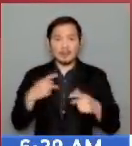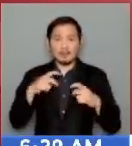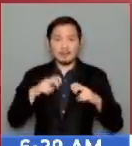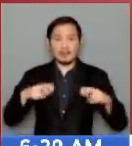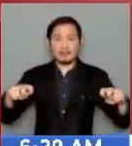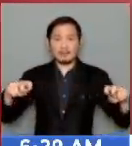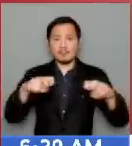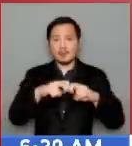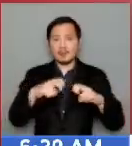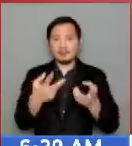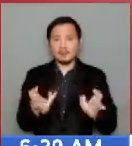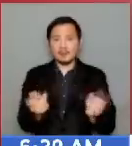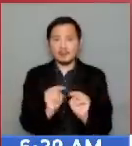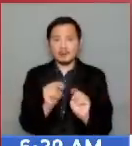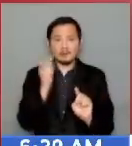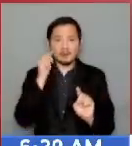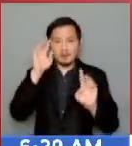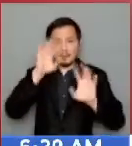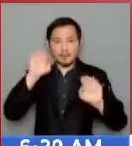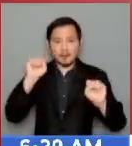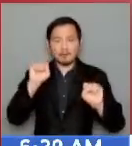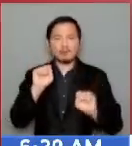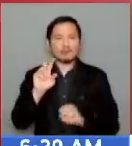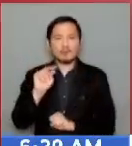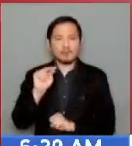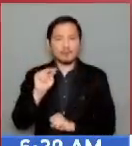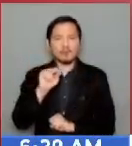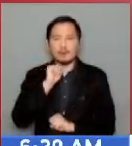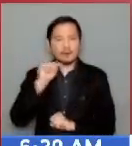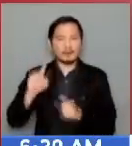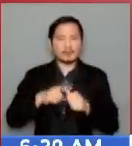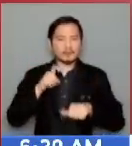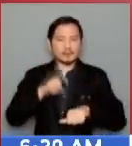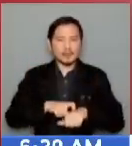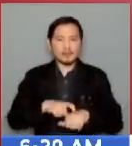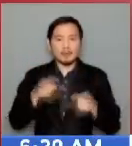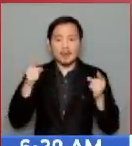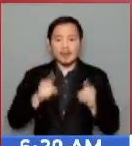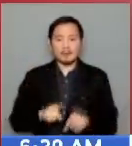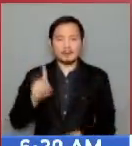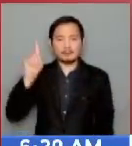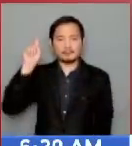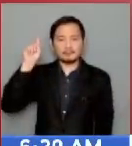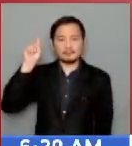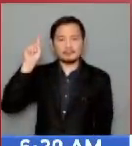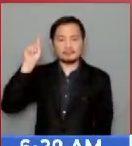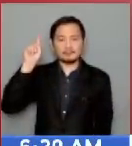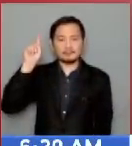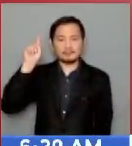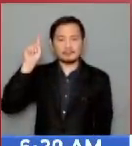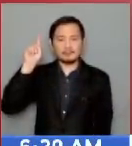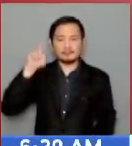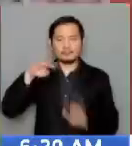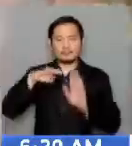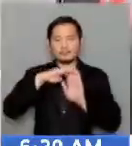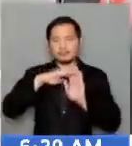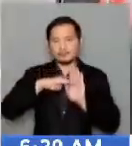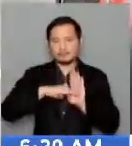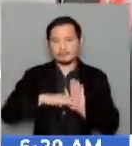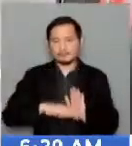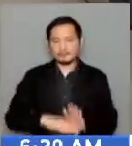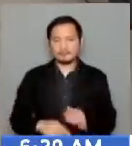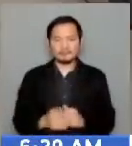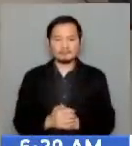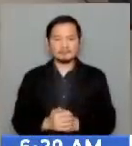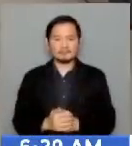ni na dating Pangulong Ramon Magsaysay Sr., Ferdinand Marcos Sr., Joseph Estrada at Gloria Macapagal Arroyo. Sa